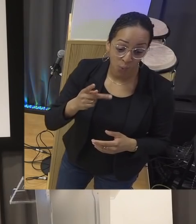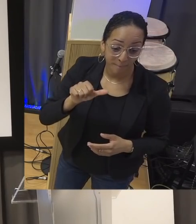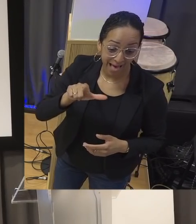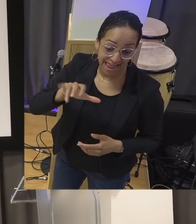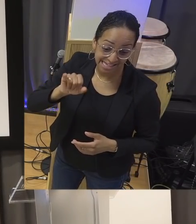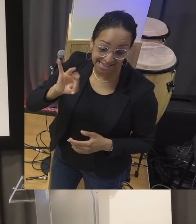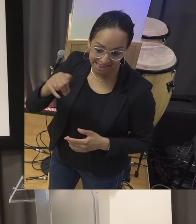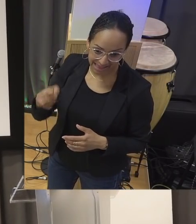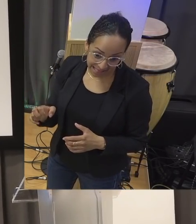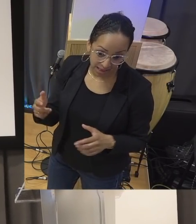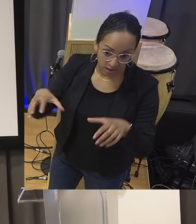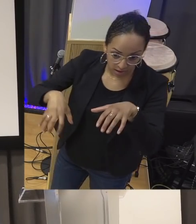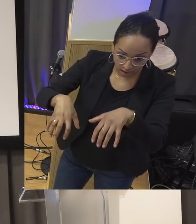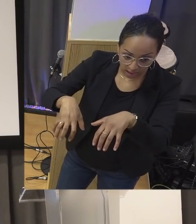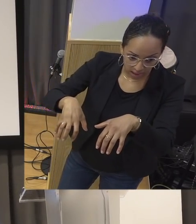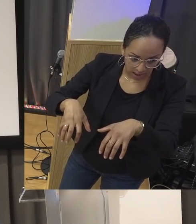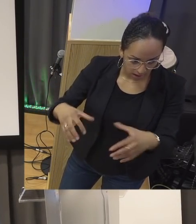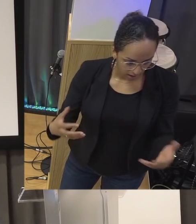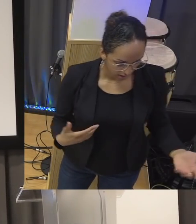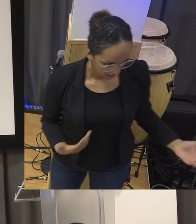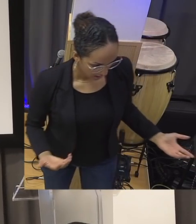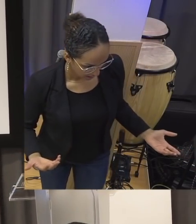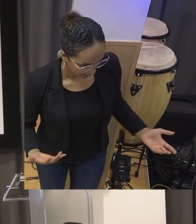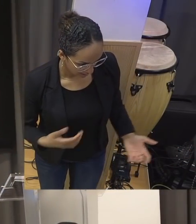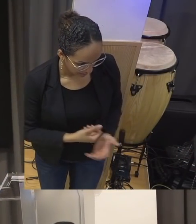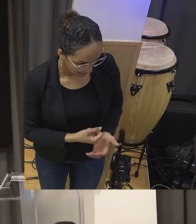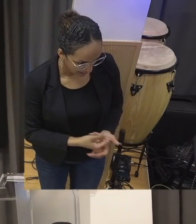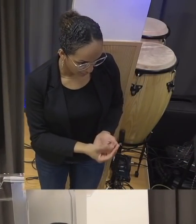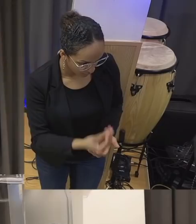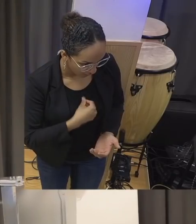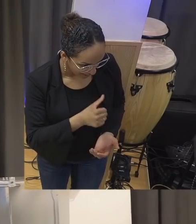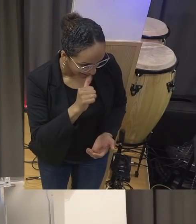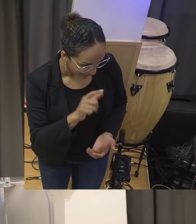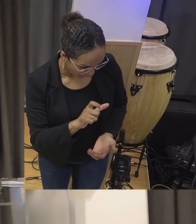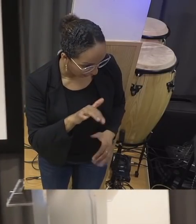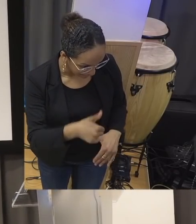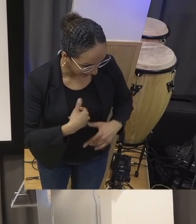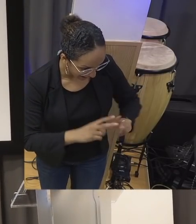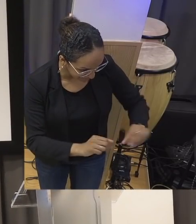Laisse-moi juste enlever mes chaussures, frère. Donne-moi juste un verre, au moins que je raconte pas de bêtises, frère.